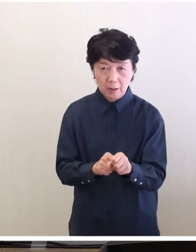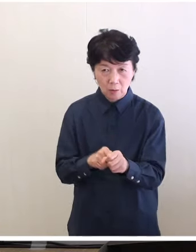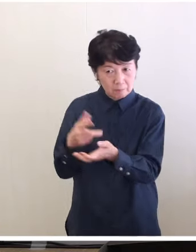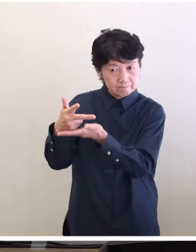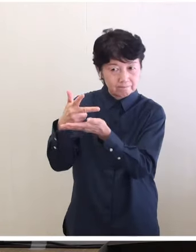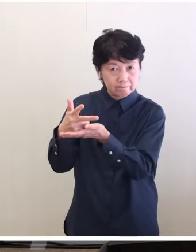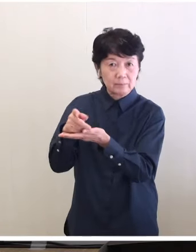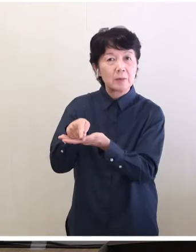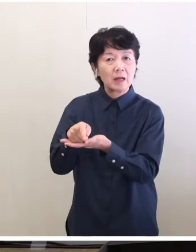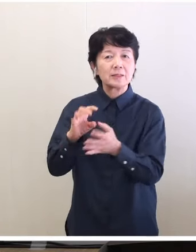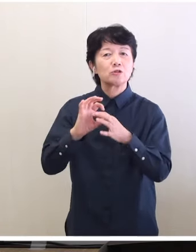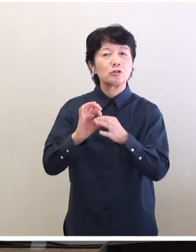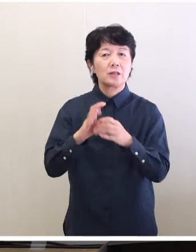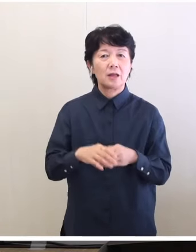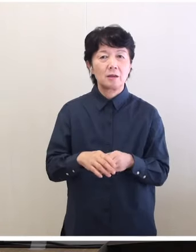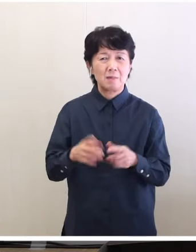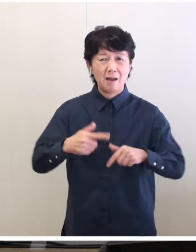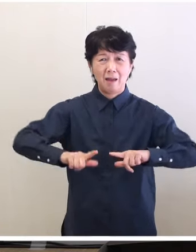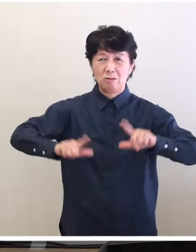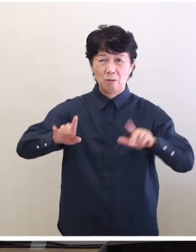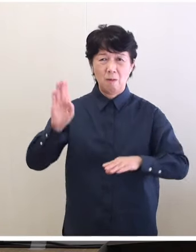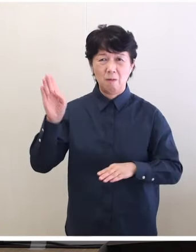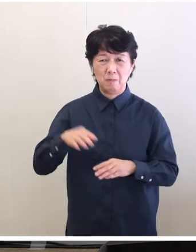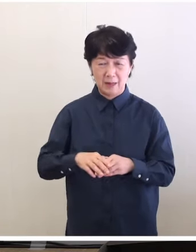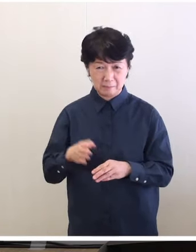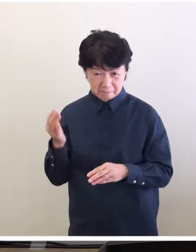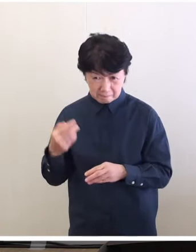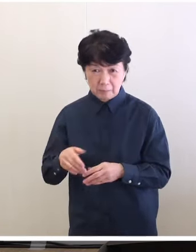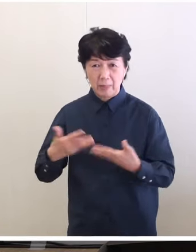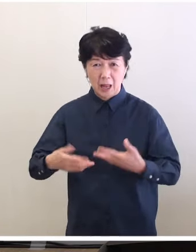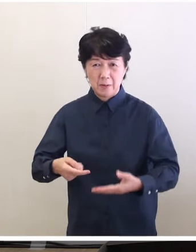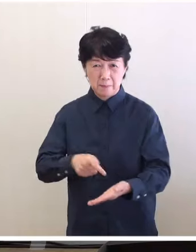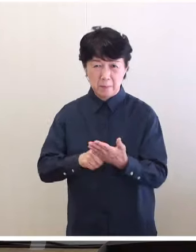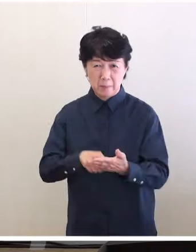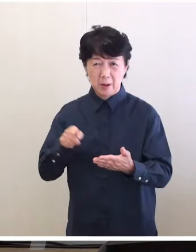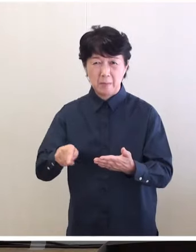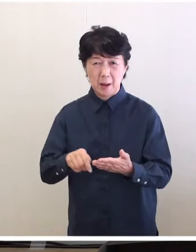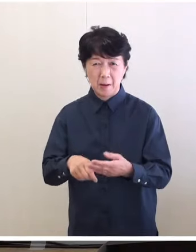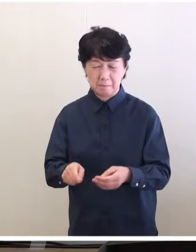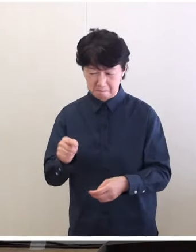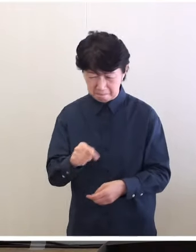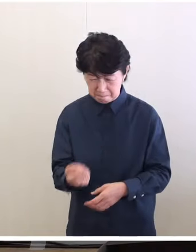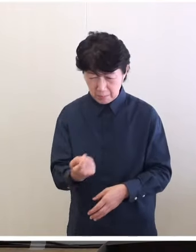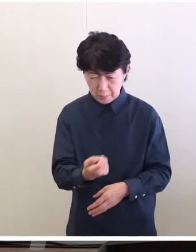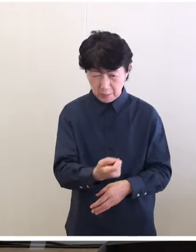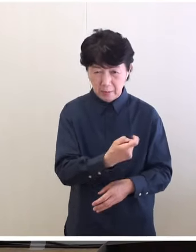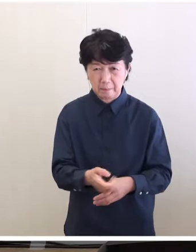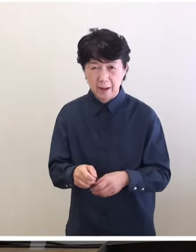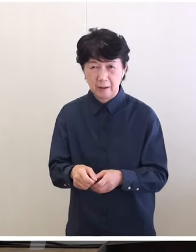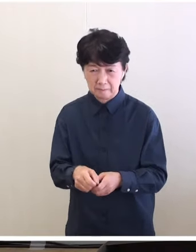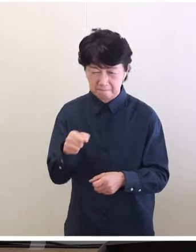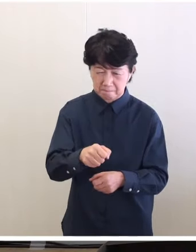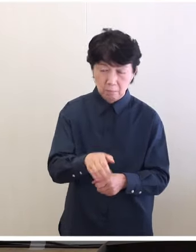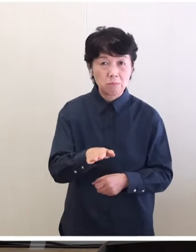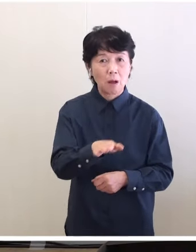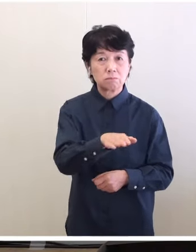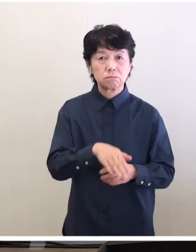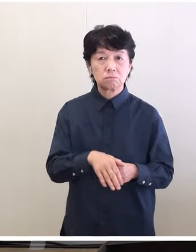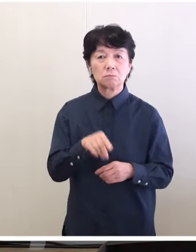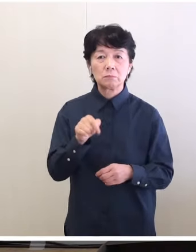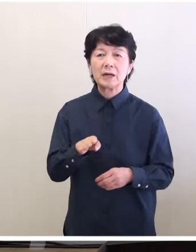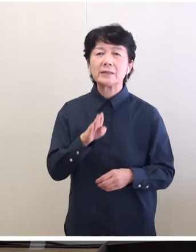ですが、関東圏での連続強盗事件、これはネット